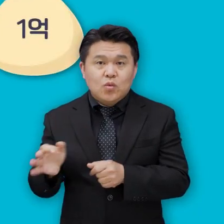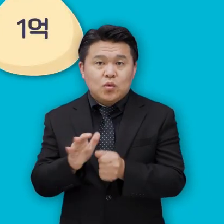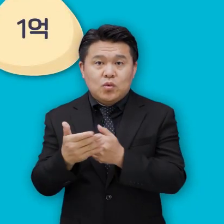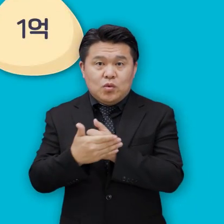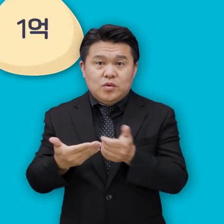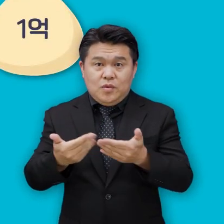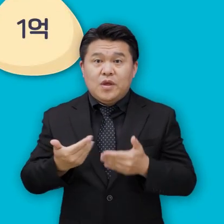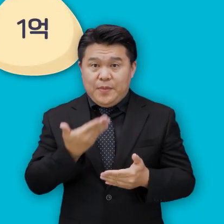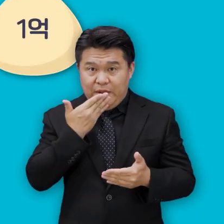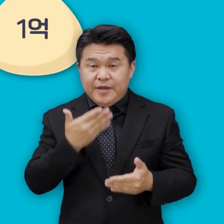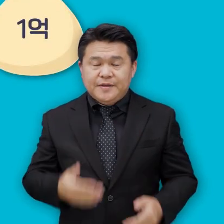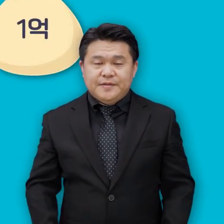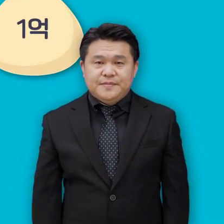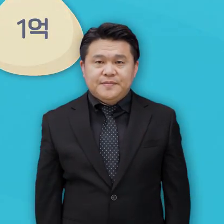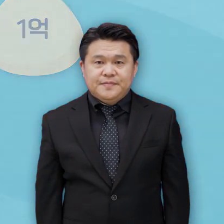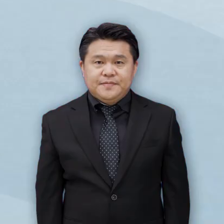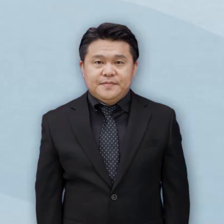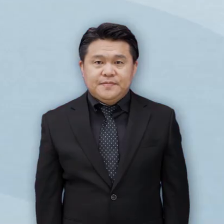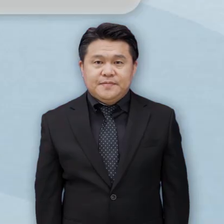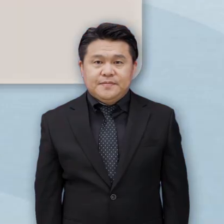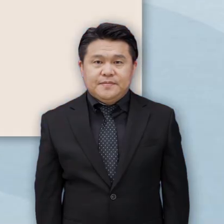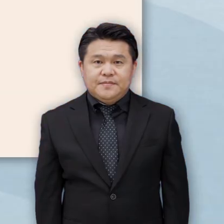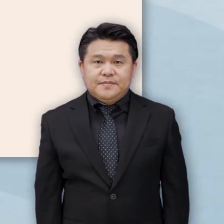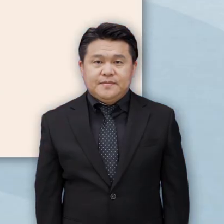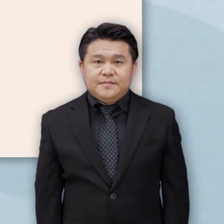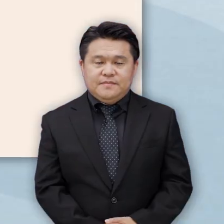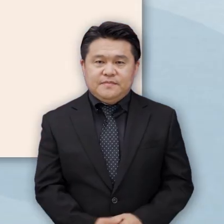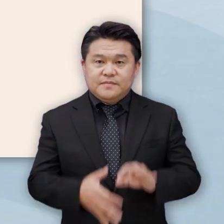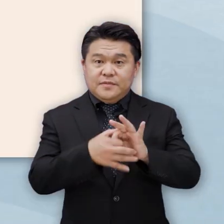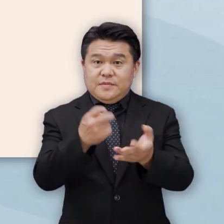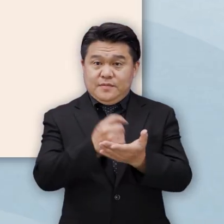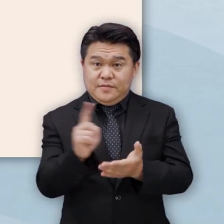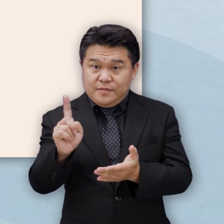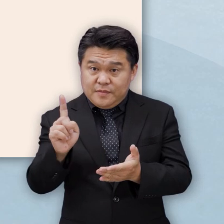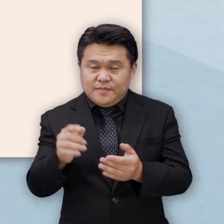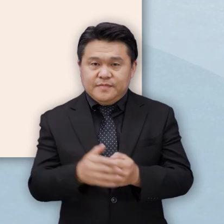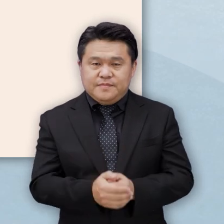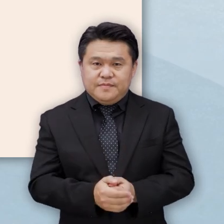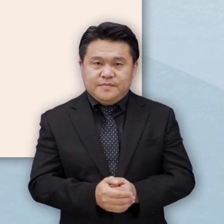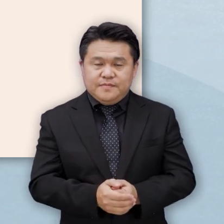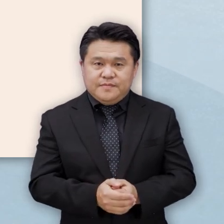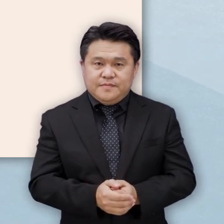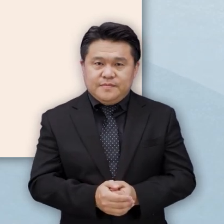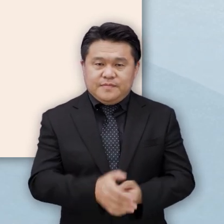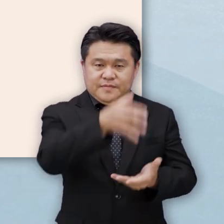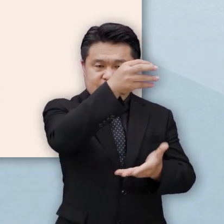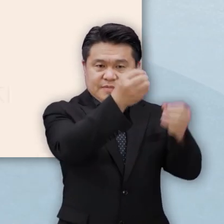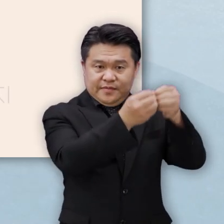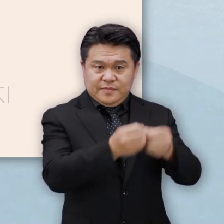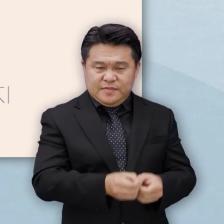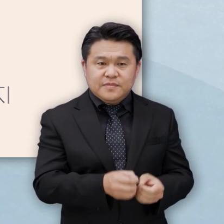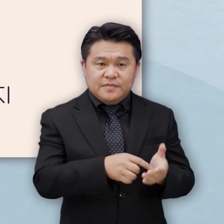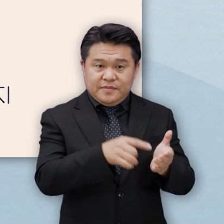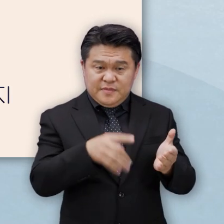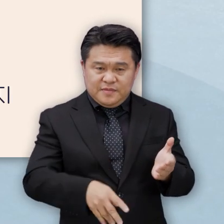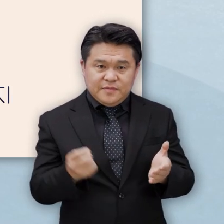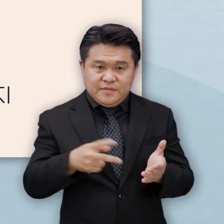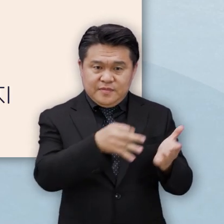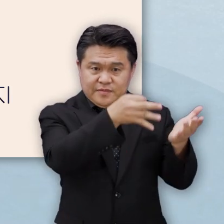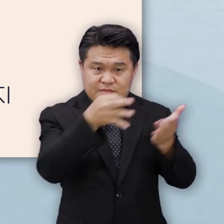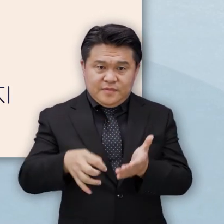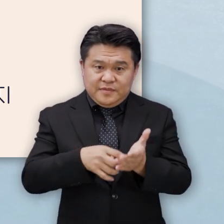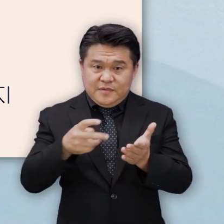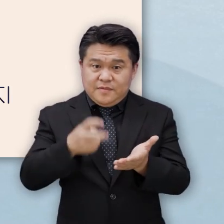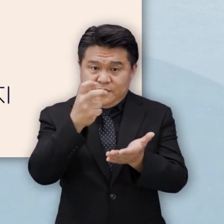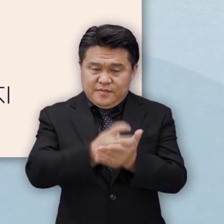있다는 점도 체크 포인트입니다. 관련 법규는 다음과 같습니다. 상속세 및 증여세법